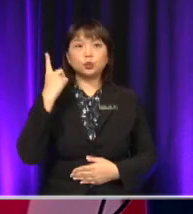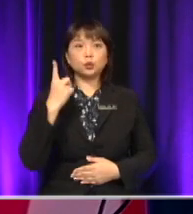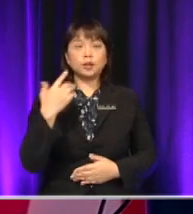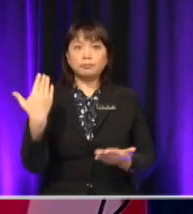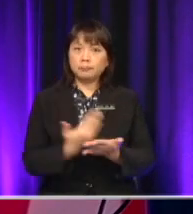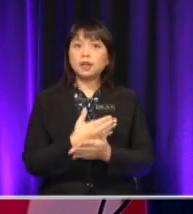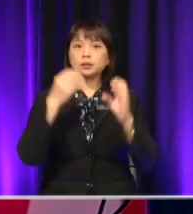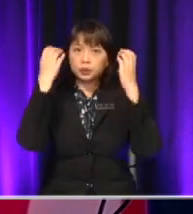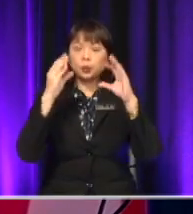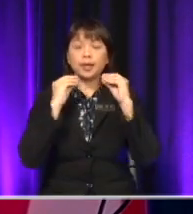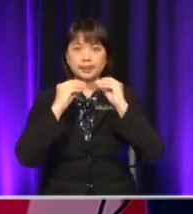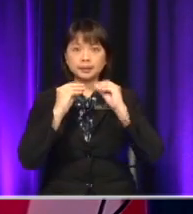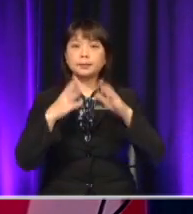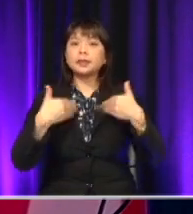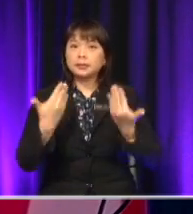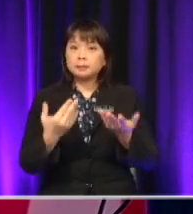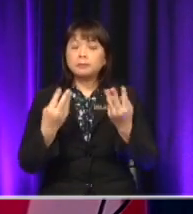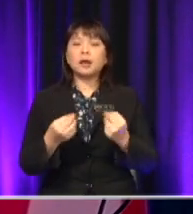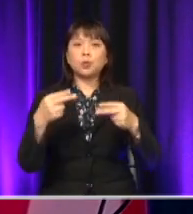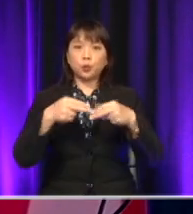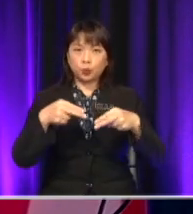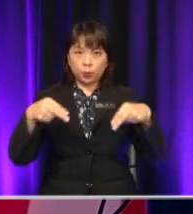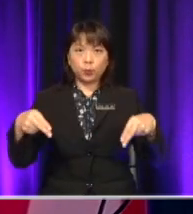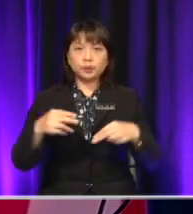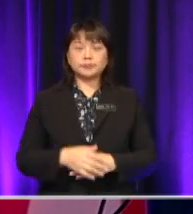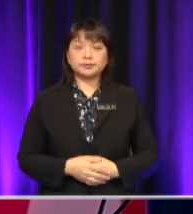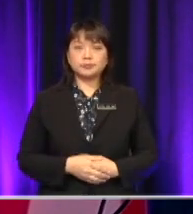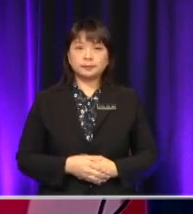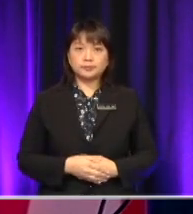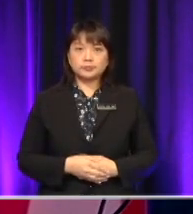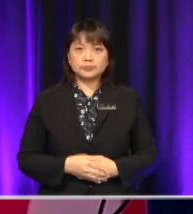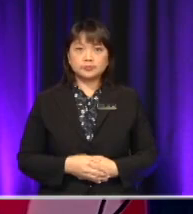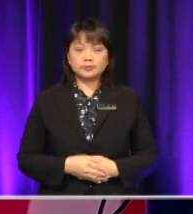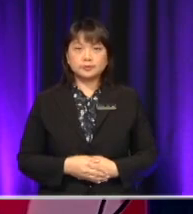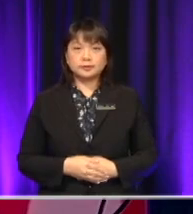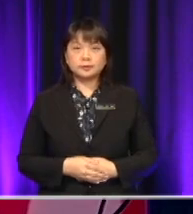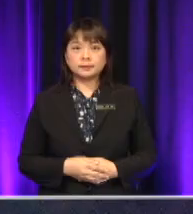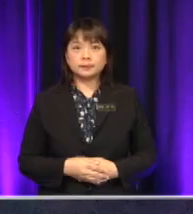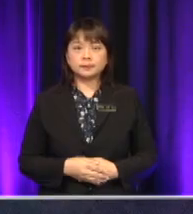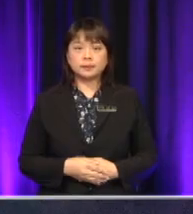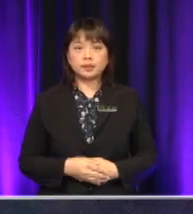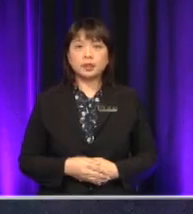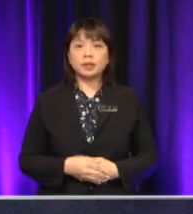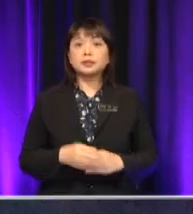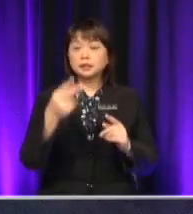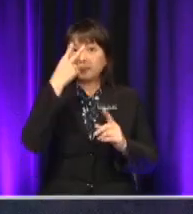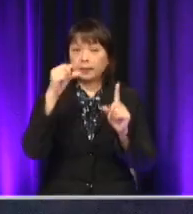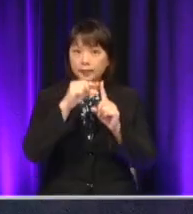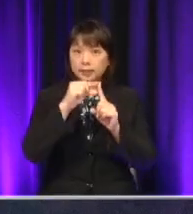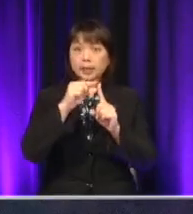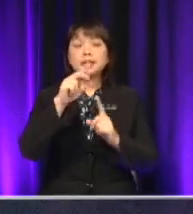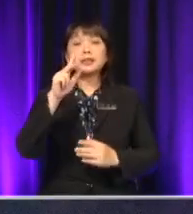bagaimana nak ukur ketebalan untuk Hanif lah. Boleh, cikgu? Boleh. Okey, yang pertama adalah apa yang pertama, Hanif? Kejituan, cikgu. Kejituan. Apa